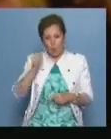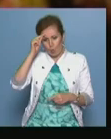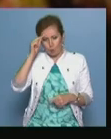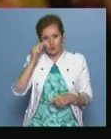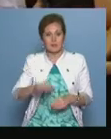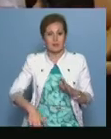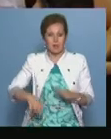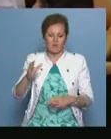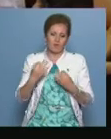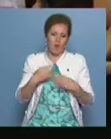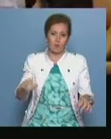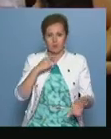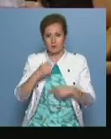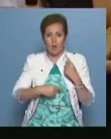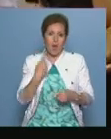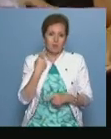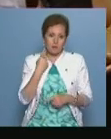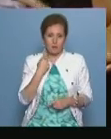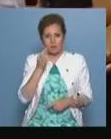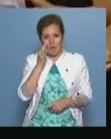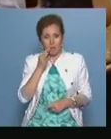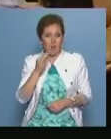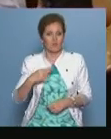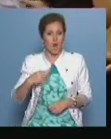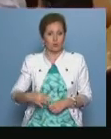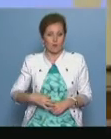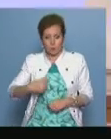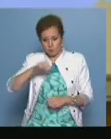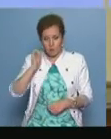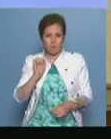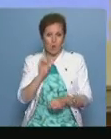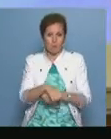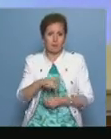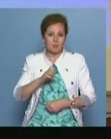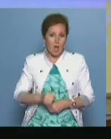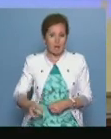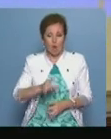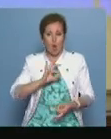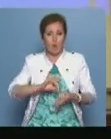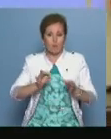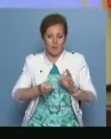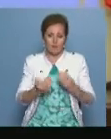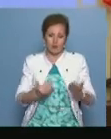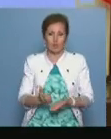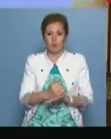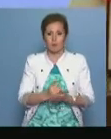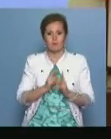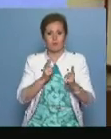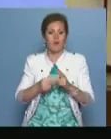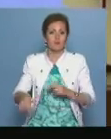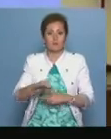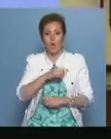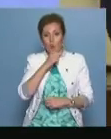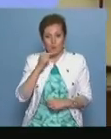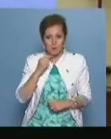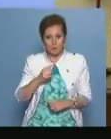владеет английским, немецким и французским. В прошлом году победила на региональной олимпиаде, теперь собирается на всероссийскую. Знаменитая фраза